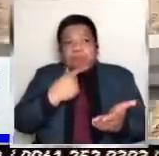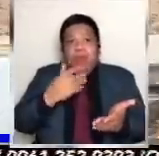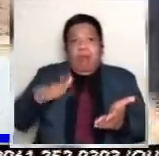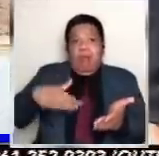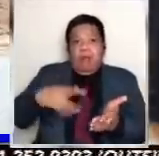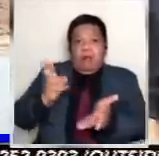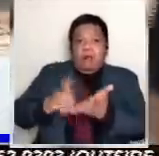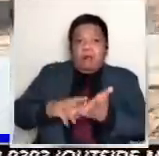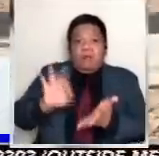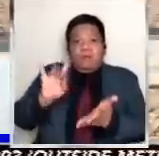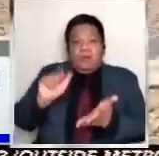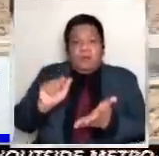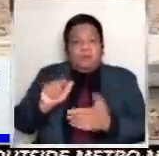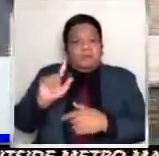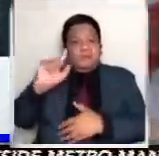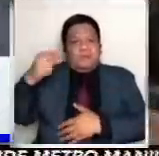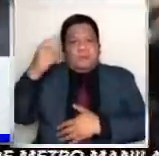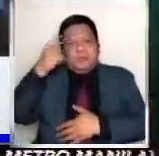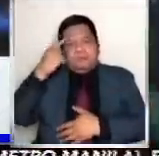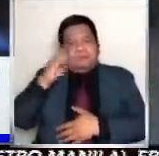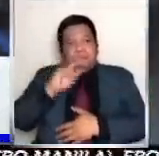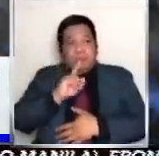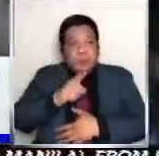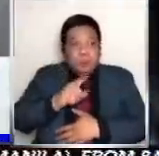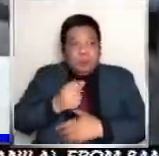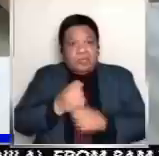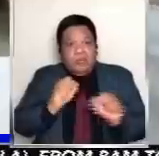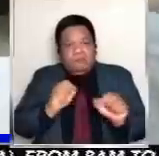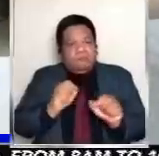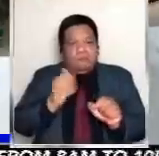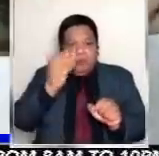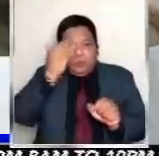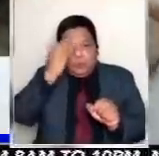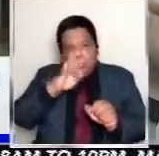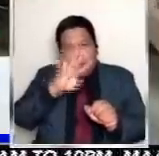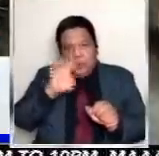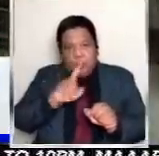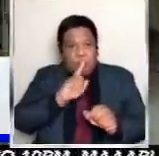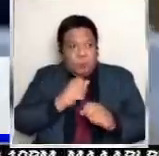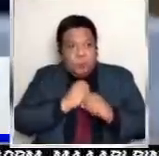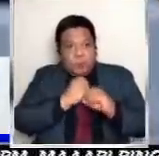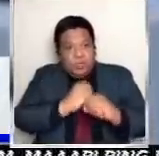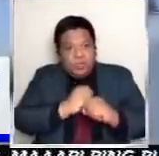ligtas at talagang makakapagbigay ng proteksyon laban sa tinutukoy